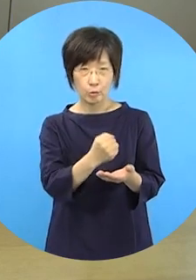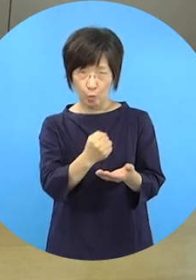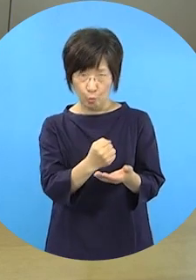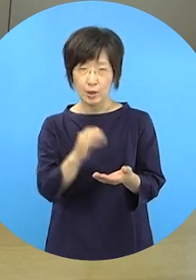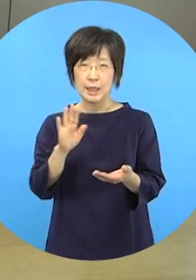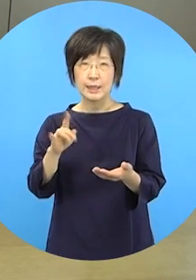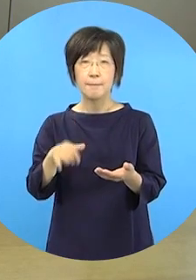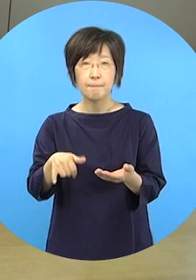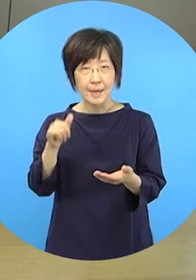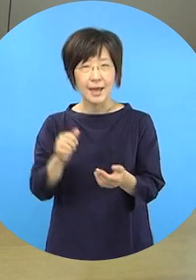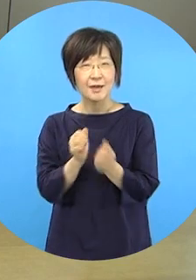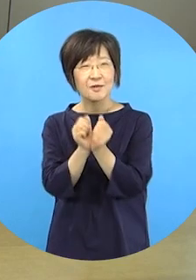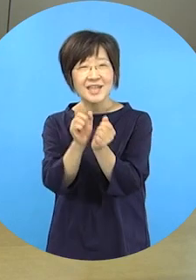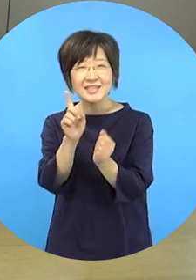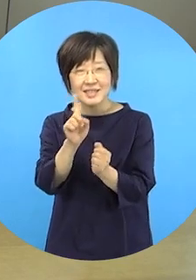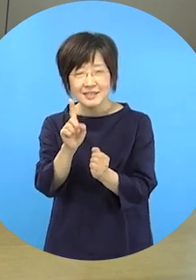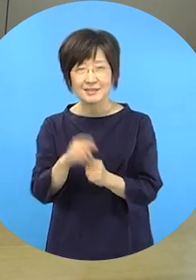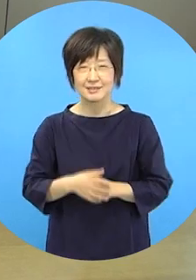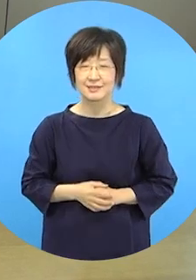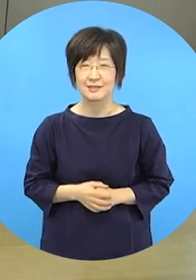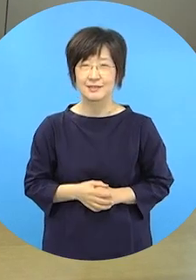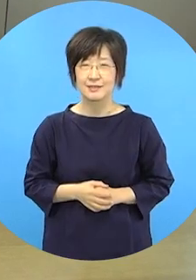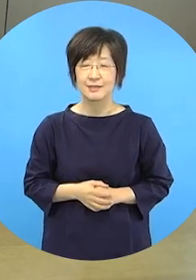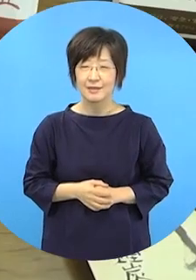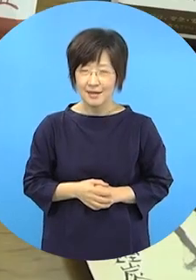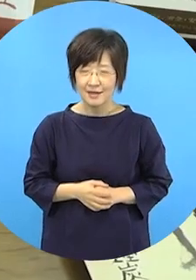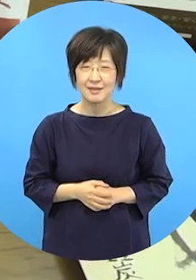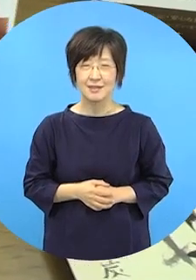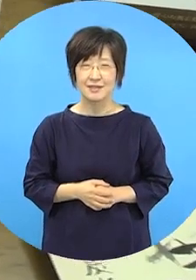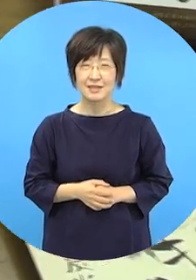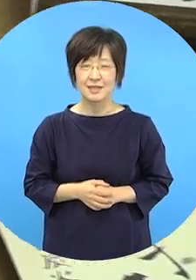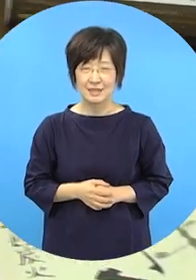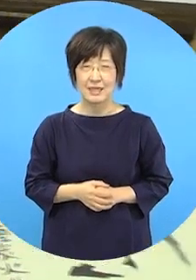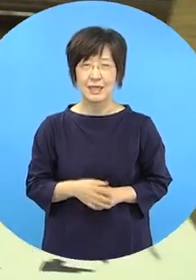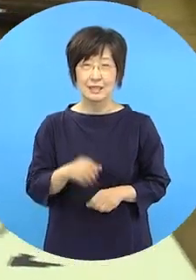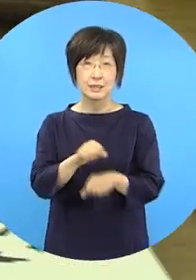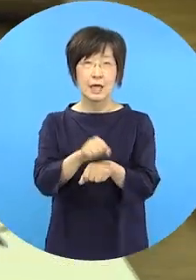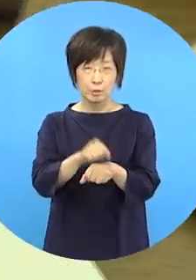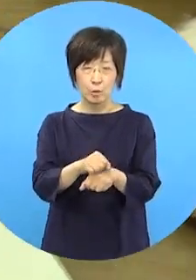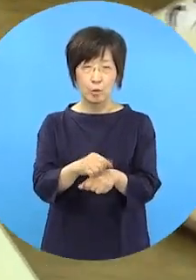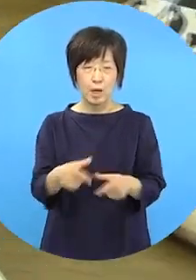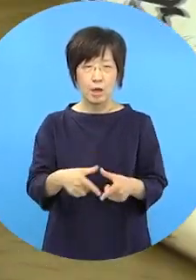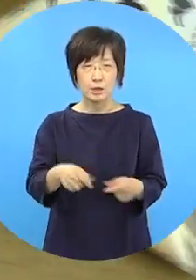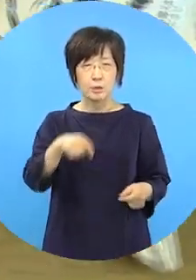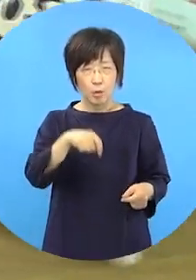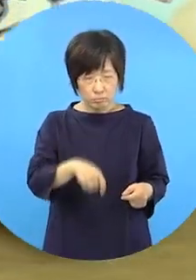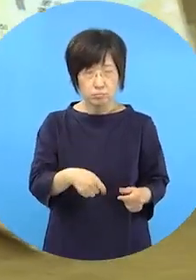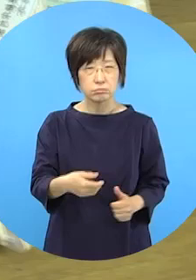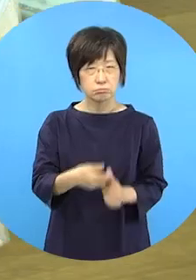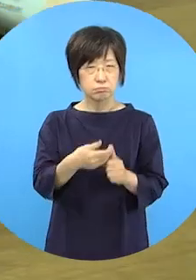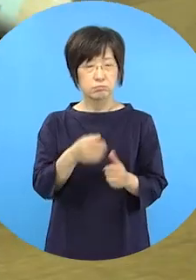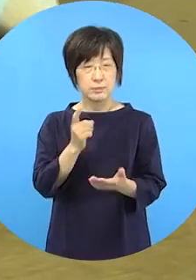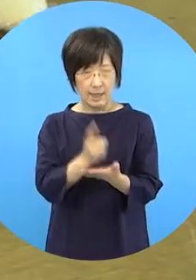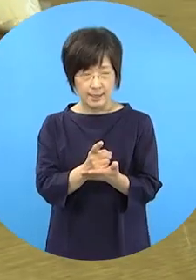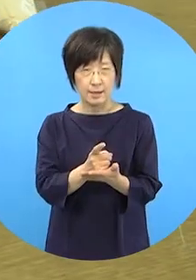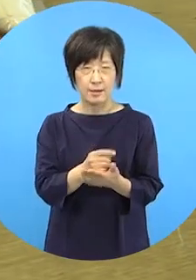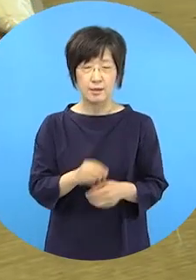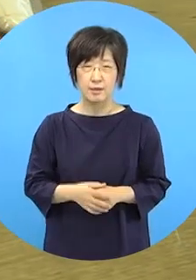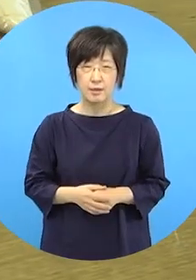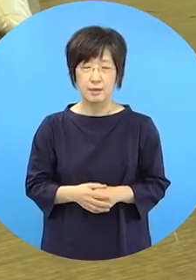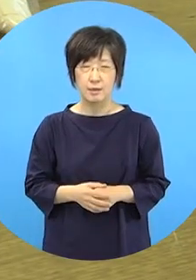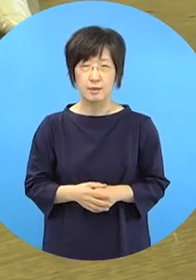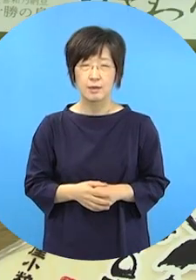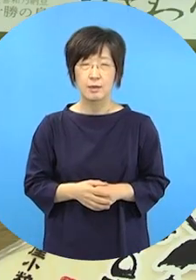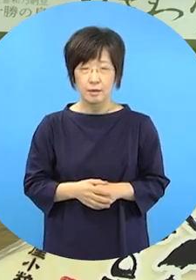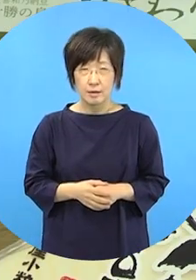テンペ、はい、こだわりを教えてください。 そうですね、まず国産のみで使ってるっていうこと、それであとやっぱり基本的な大き